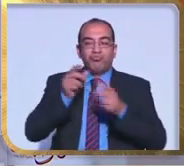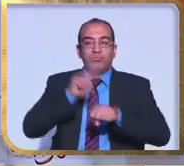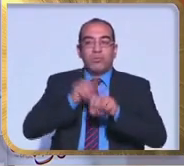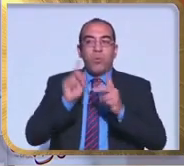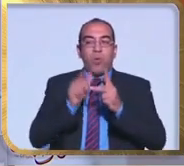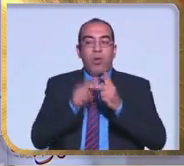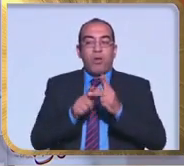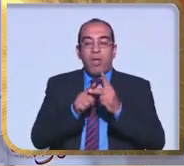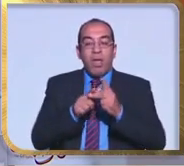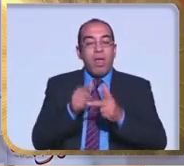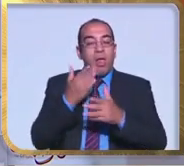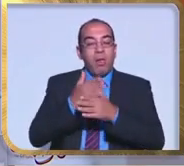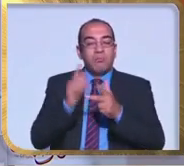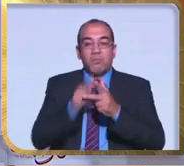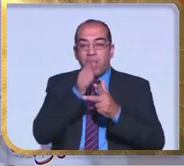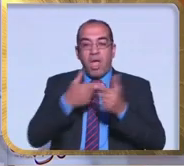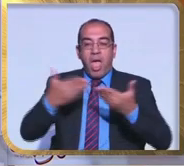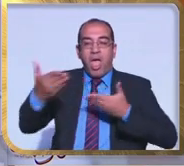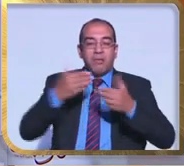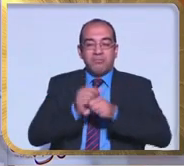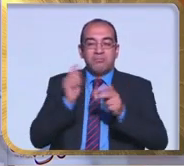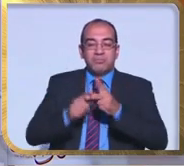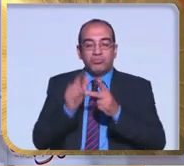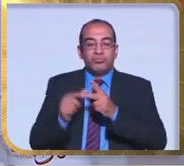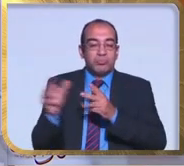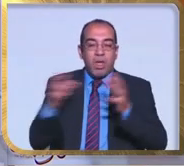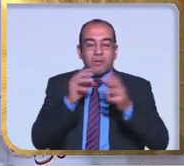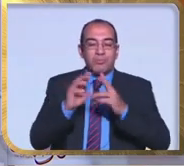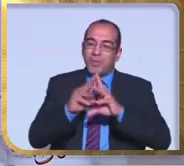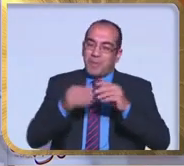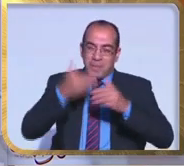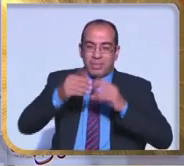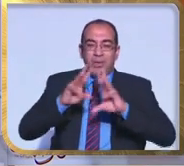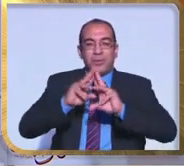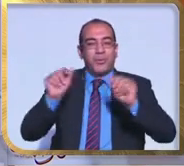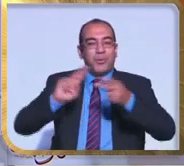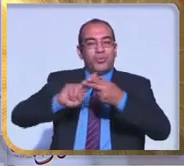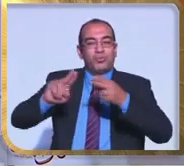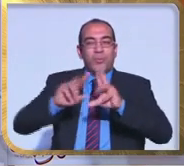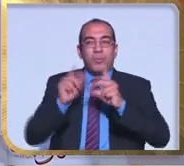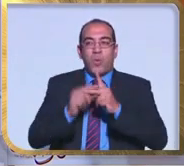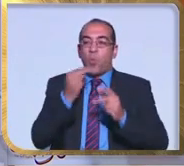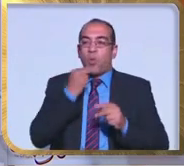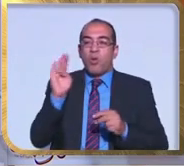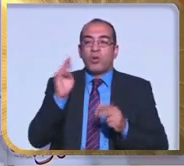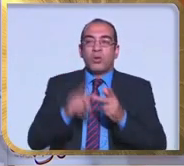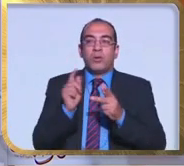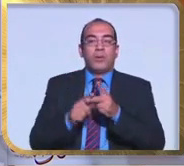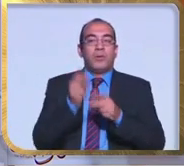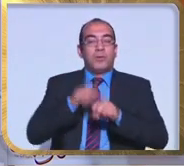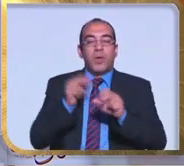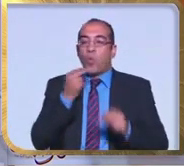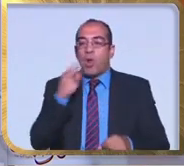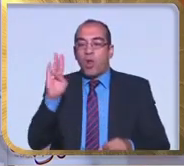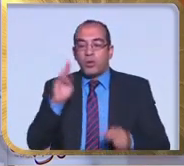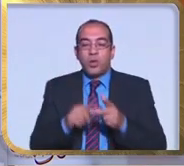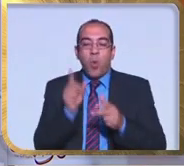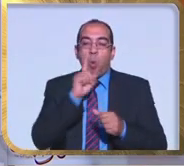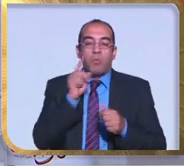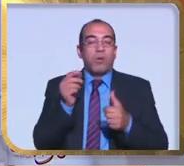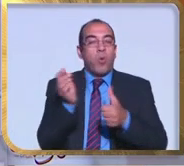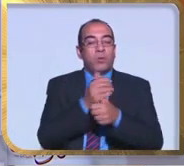معينة بتخليها بتتعامل مع الناس بطريقة معينة، لا سيما أقرب الناس إليها زي زوجها زي